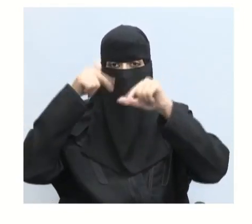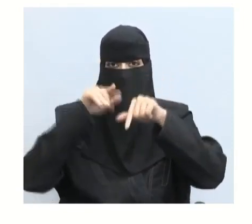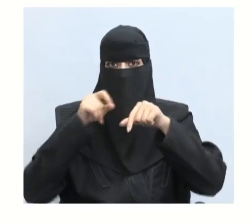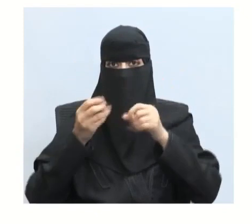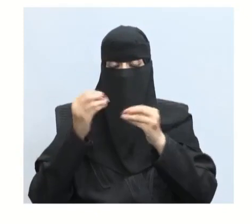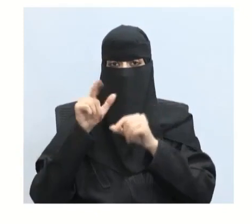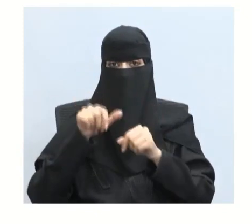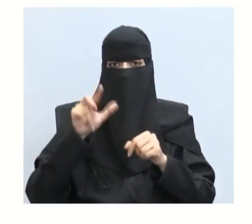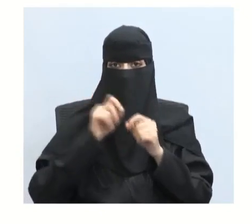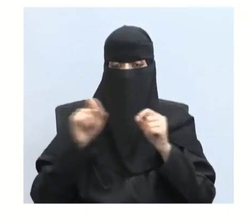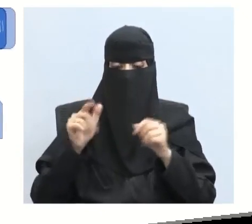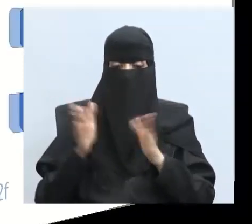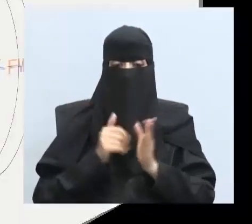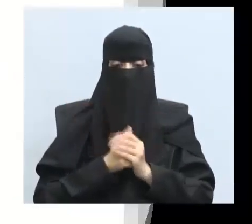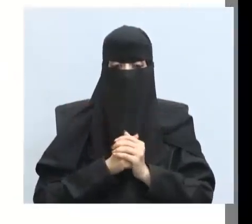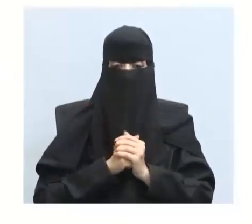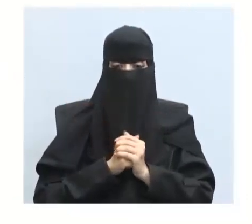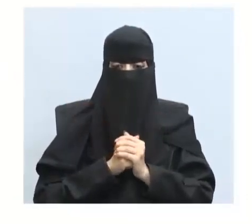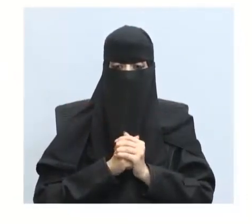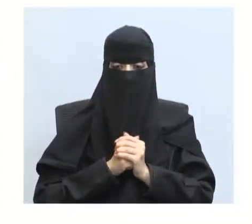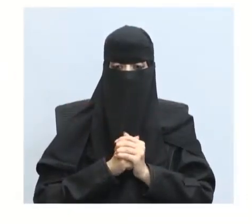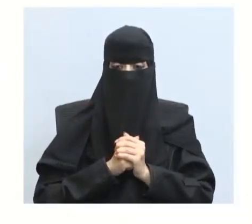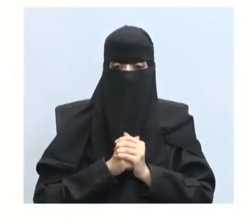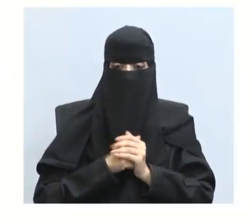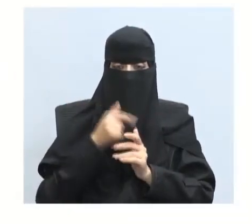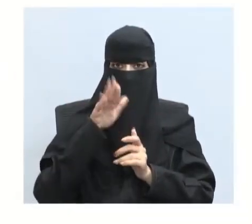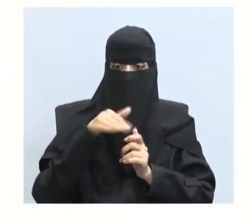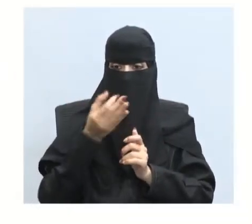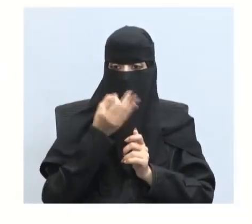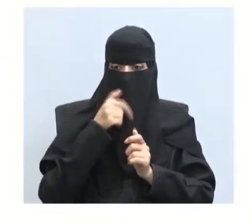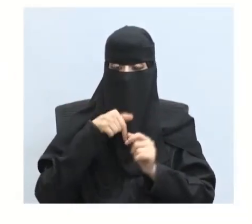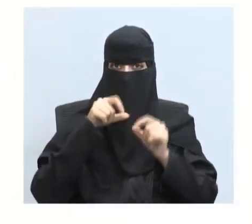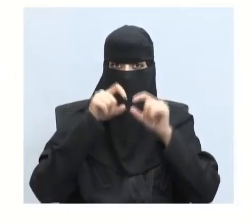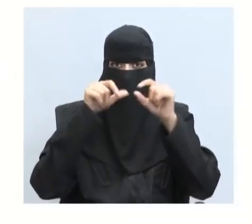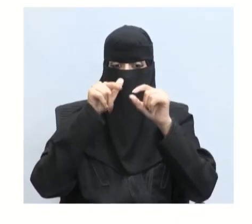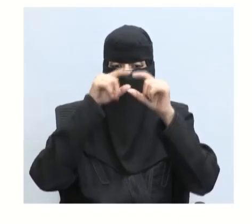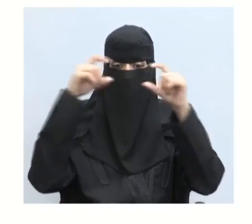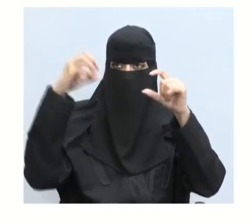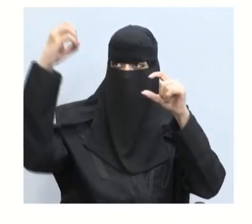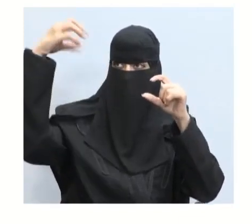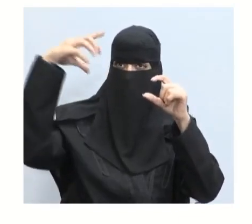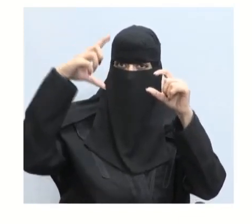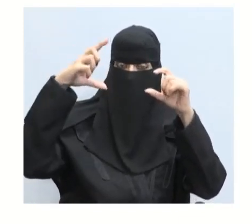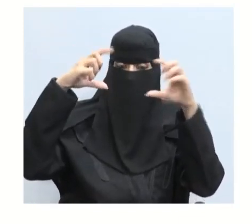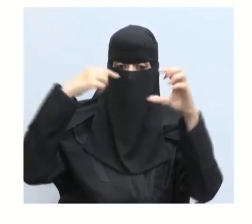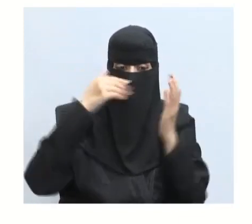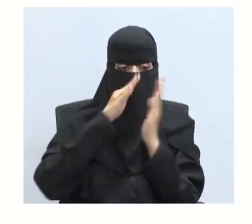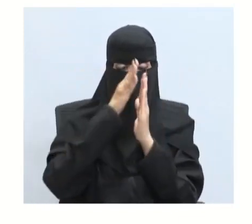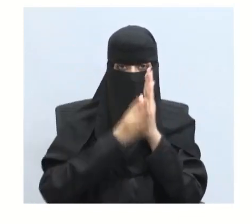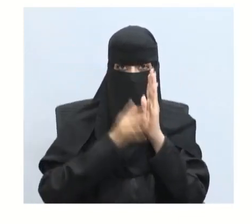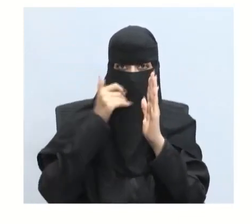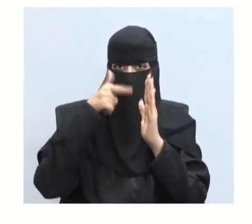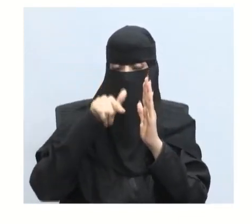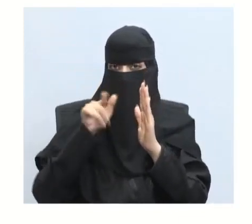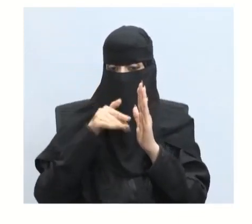البعد البؤري حينما تناولنا الاشعه التي تسقط على المراه المستويه